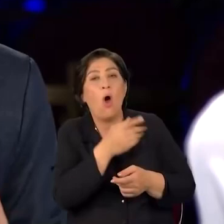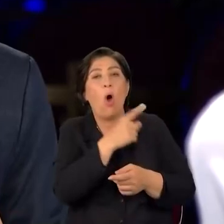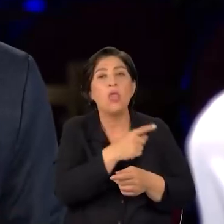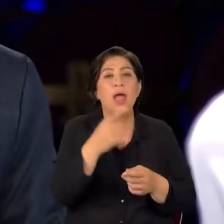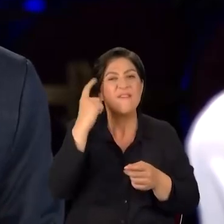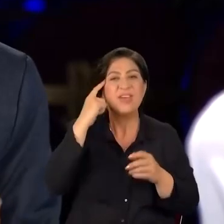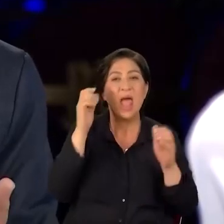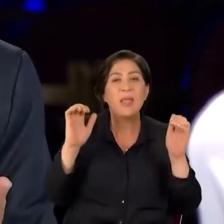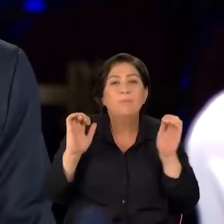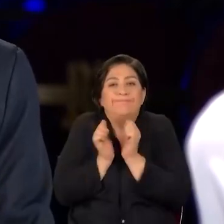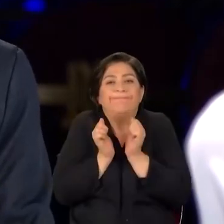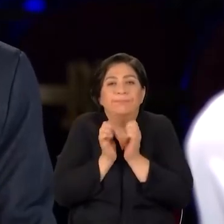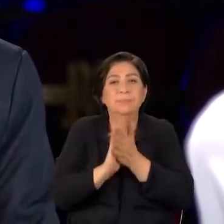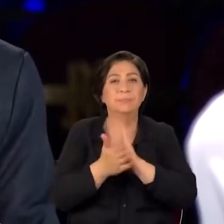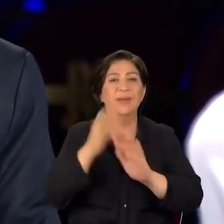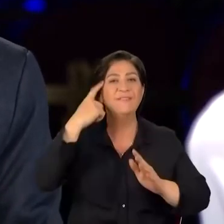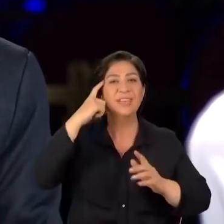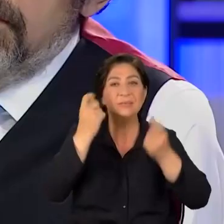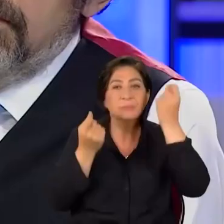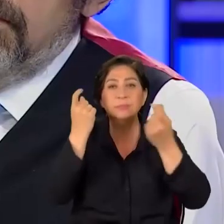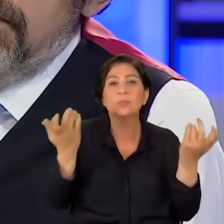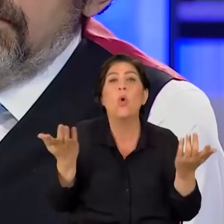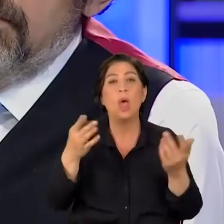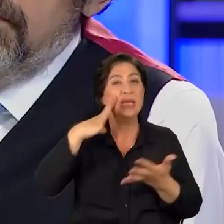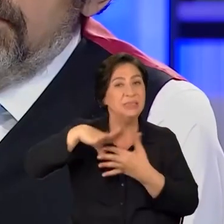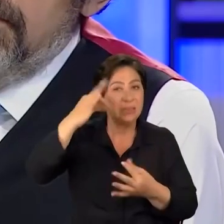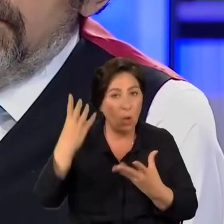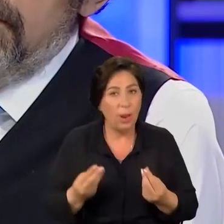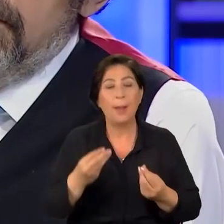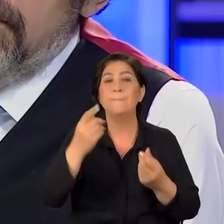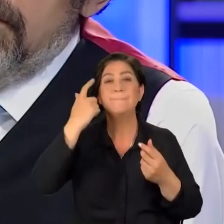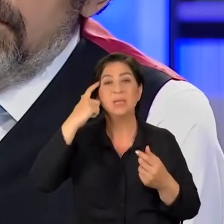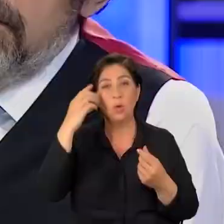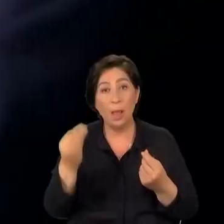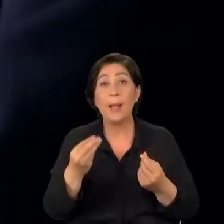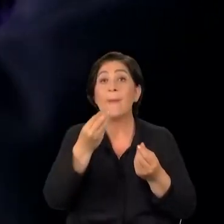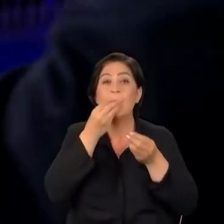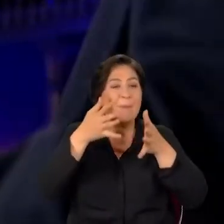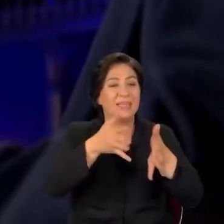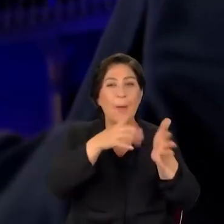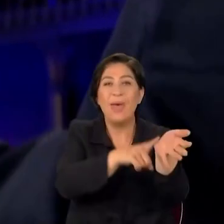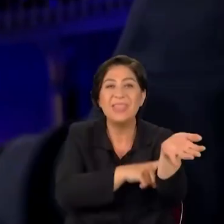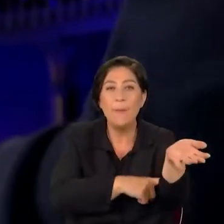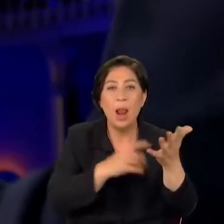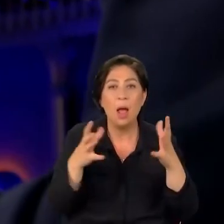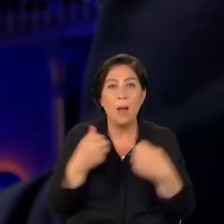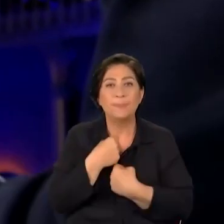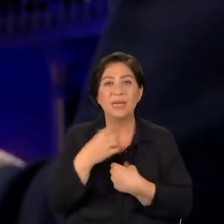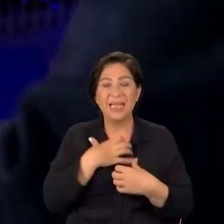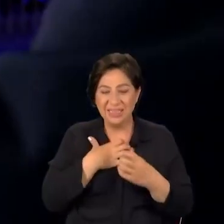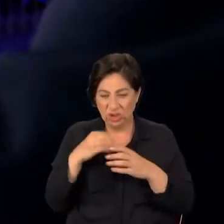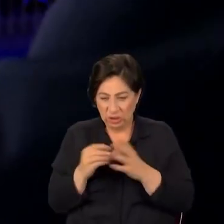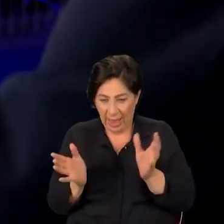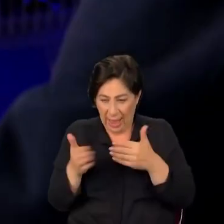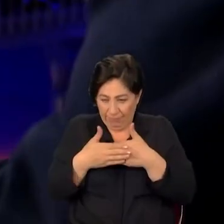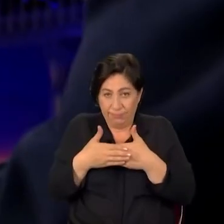fikren tıkandılar. Yani insan olarak, bilgi olarak partilerin beslenme damarları tıkandı. Kendi içlerine kapandılar ve